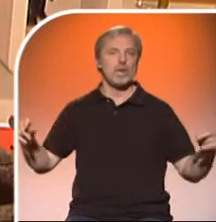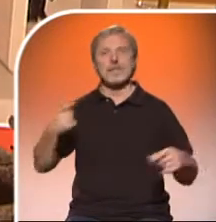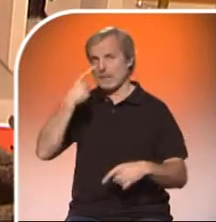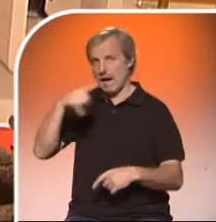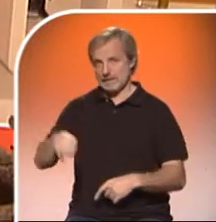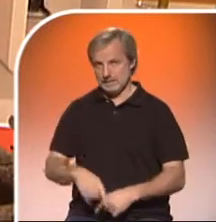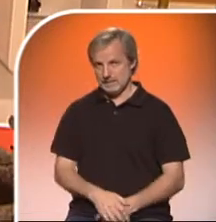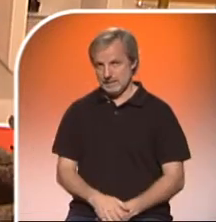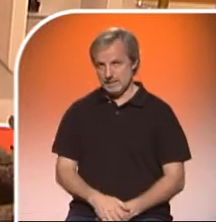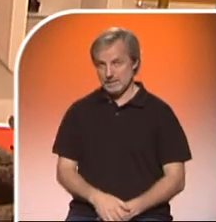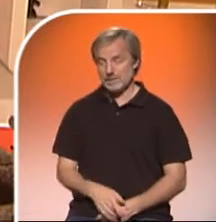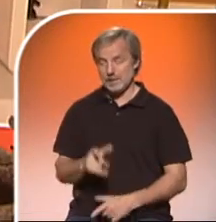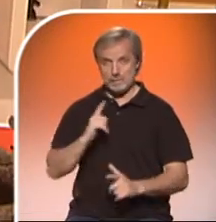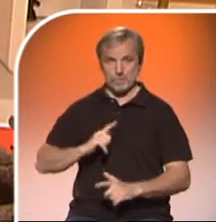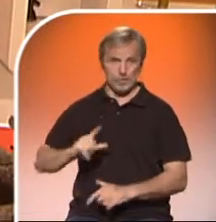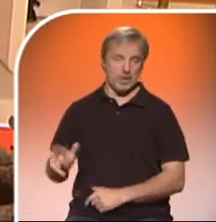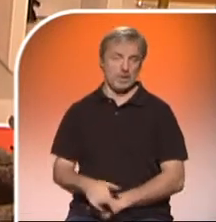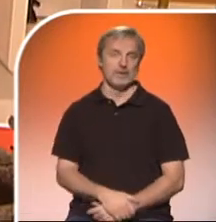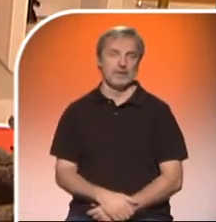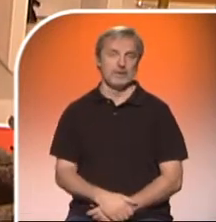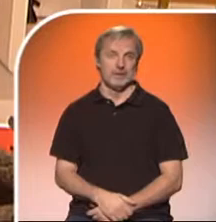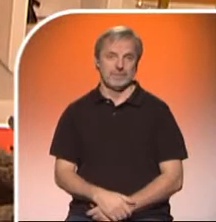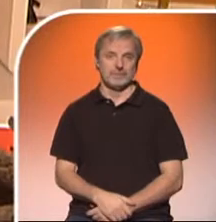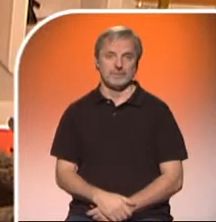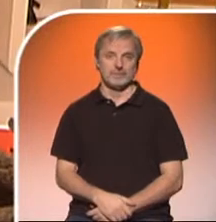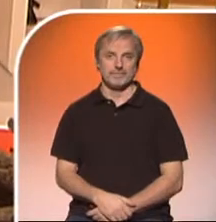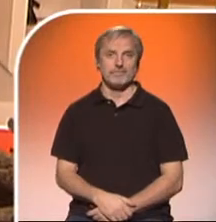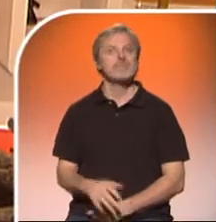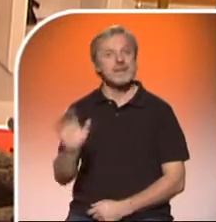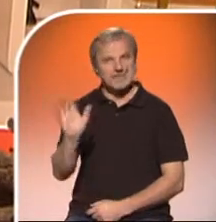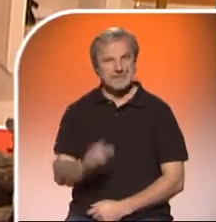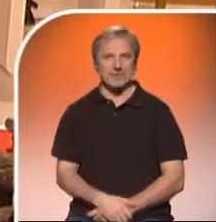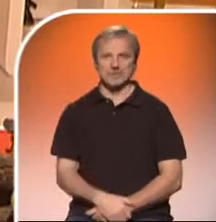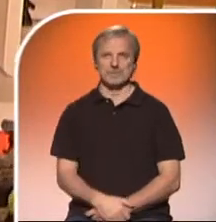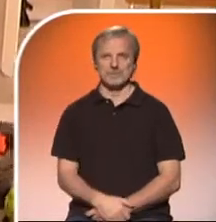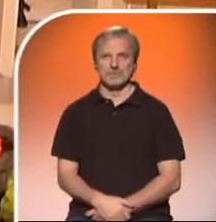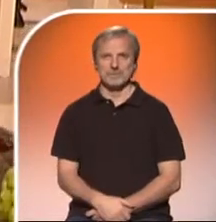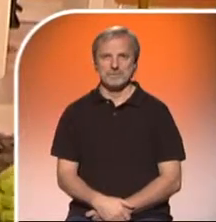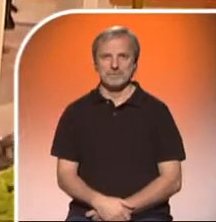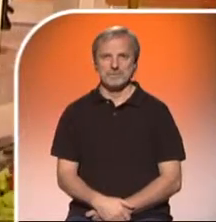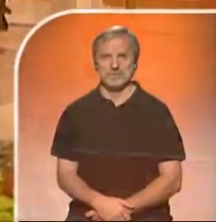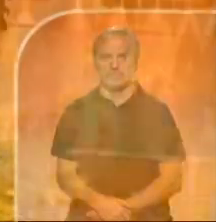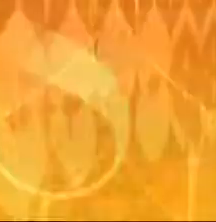si počkej, dostaneš. Budou už. Tak jo, tak já zůstávám. Naschle. Tak jo, děkujeme za tím. Děkujeme, Petře.